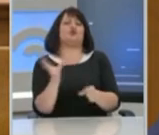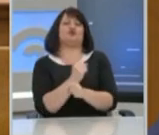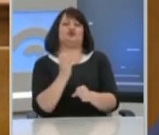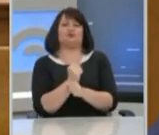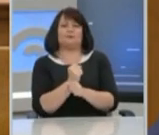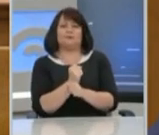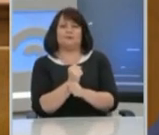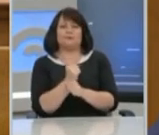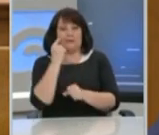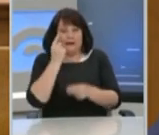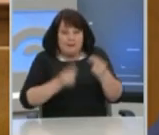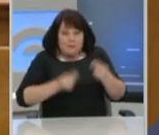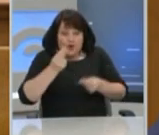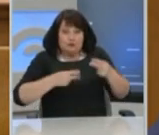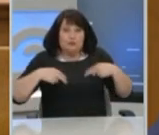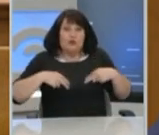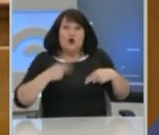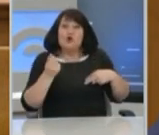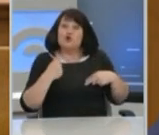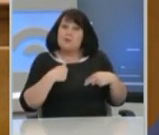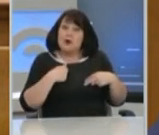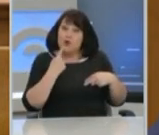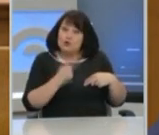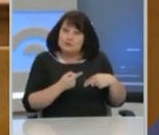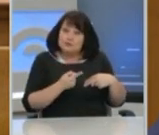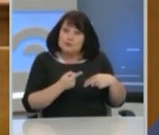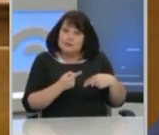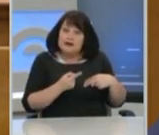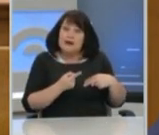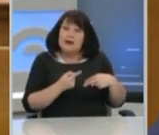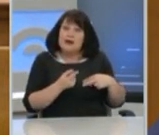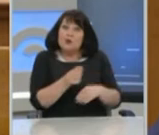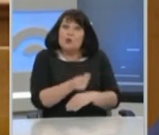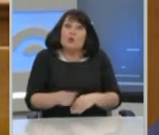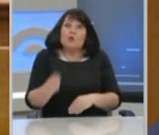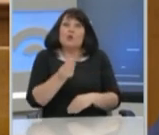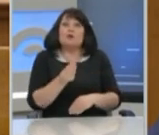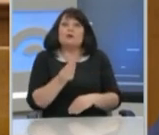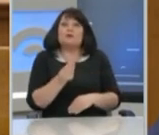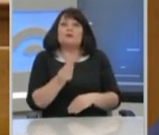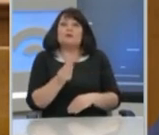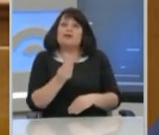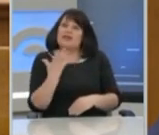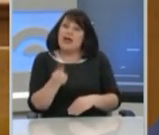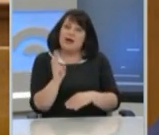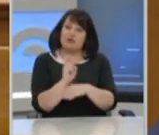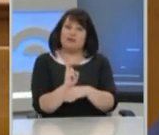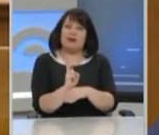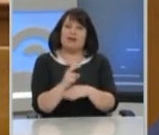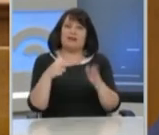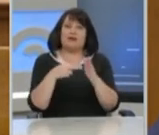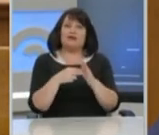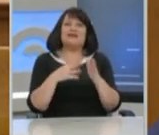με βάση τους υπολογισμούς του Υπουργείου Οικονομικών θα δημιουργηθεί και έξτρα δημοσιονομικός χώρος για το